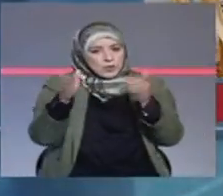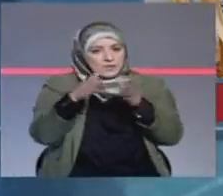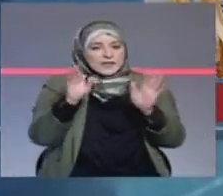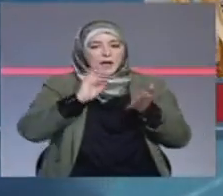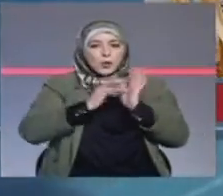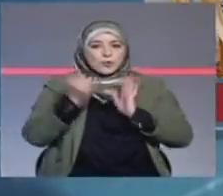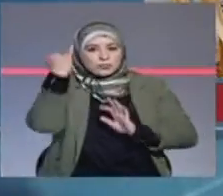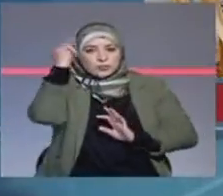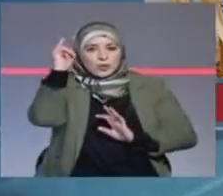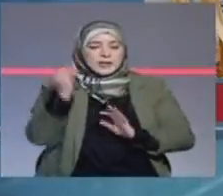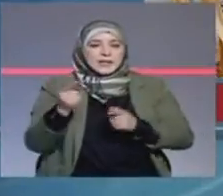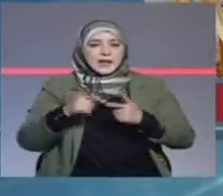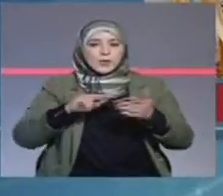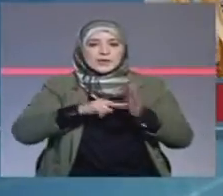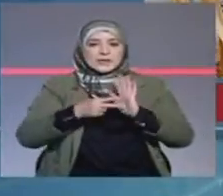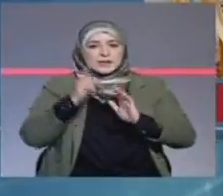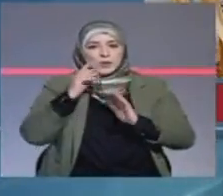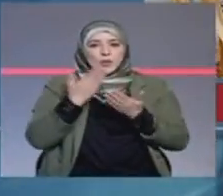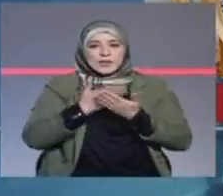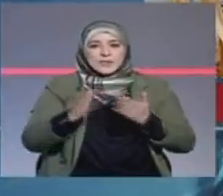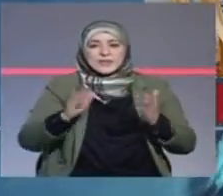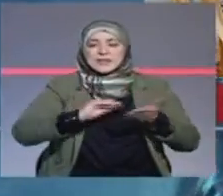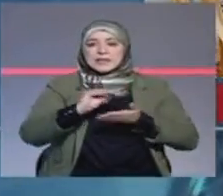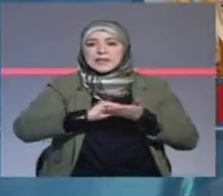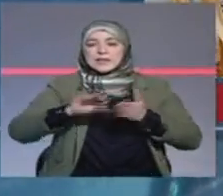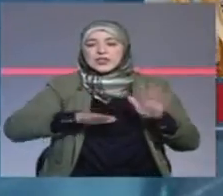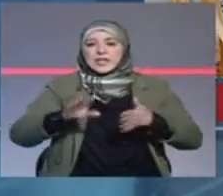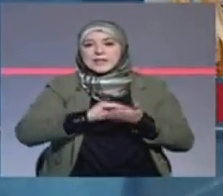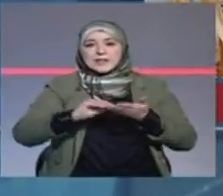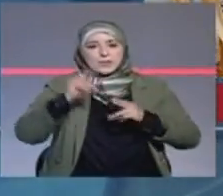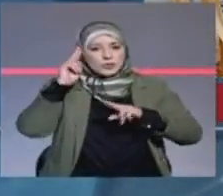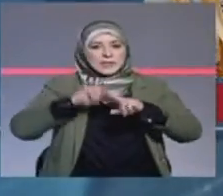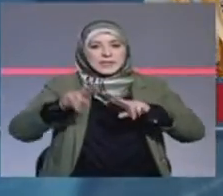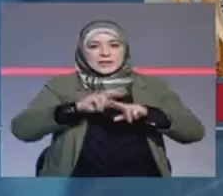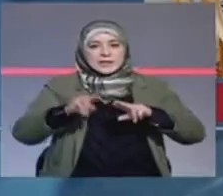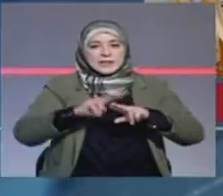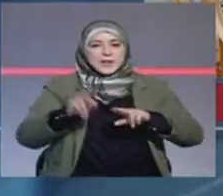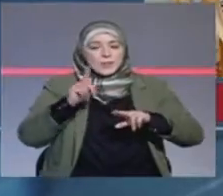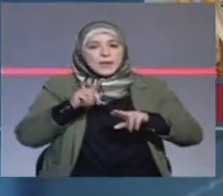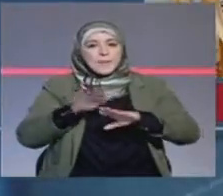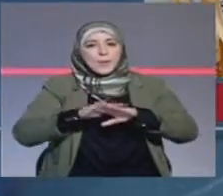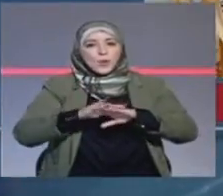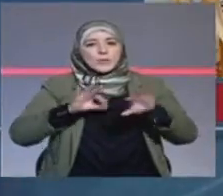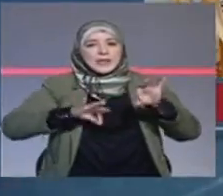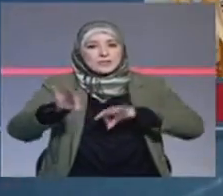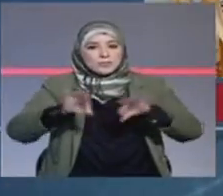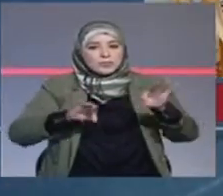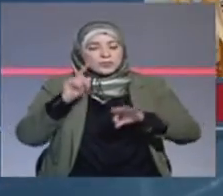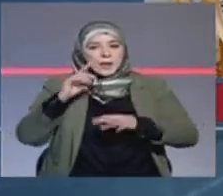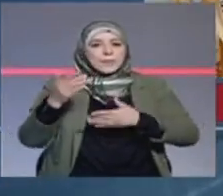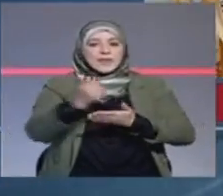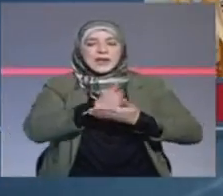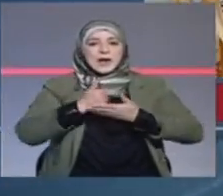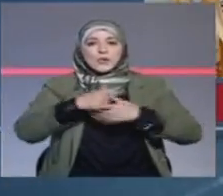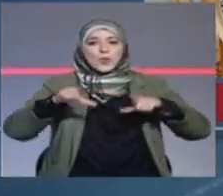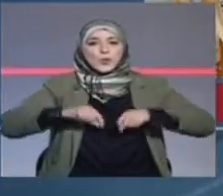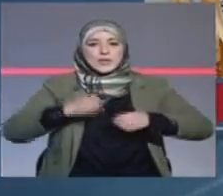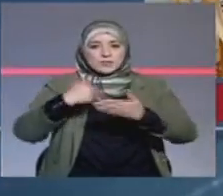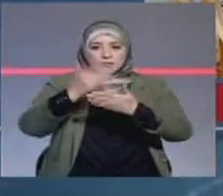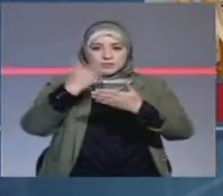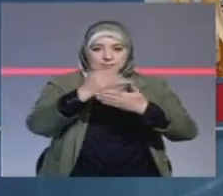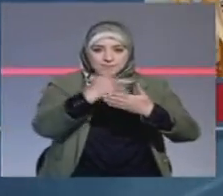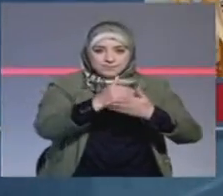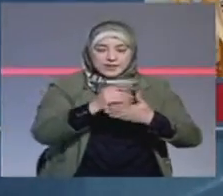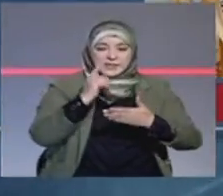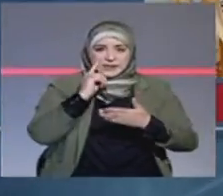كل المقترحات والآليات لتبسيط الإجراءات الإدارية قصد إصلاح منظومة التعمير بالتعاون مع وزارة التجهيز والإسكان والبنية